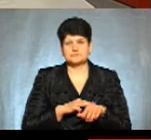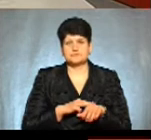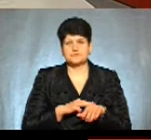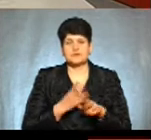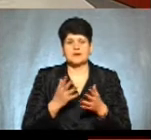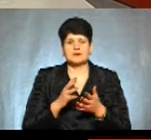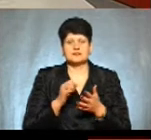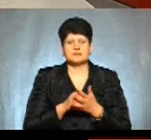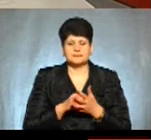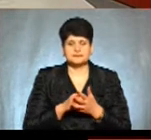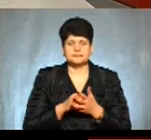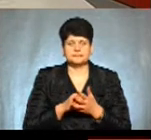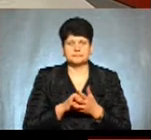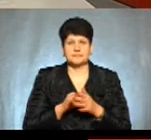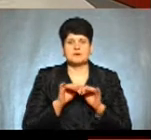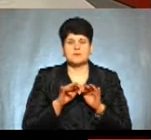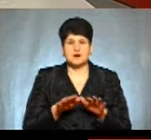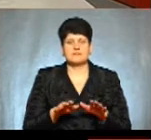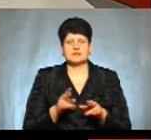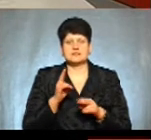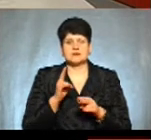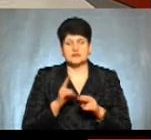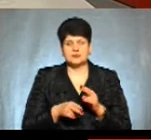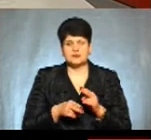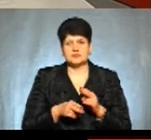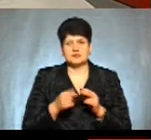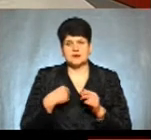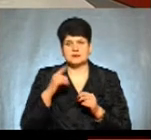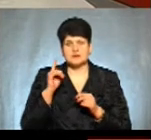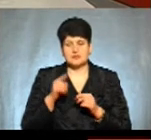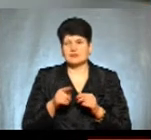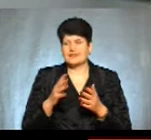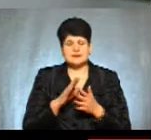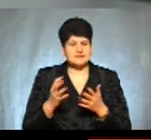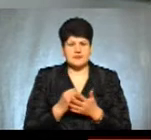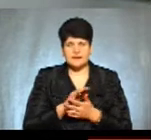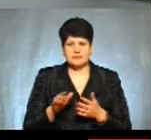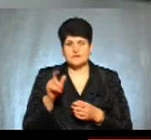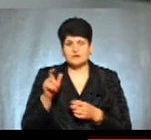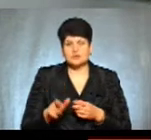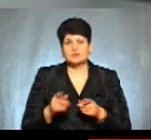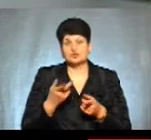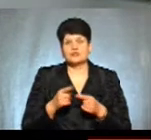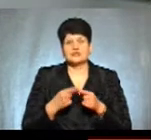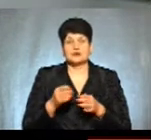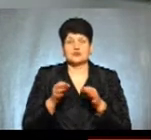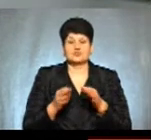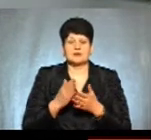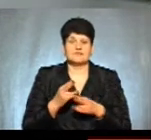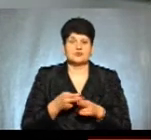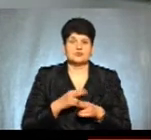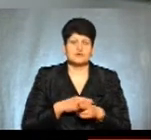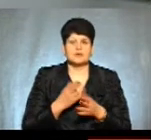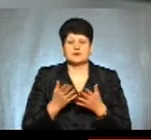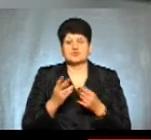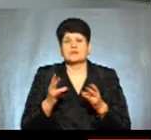які займаються, коли якщо справа завершується і є знайдена людина, то, звичайно, також через суд іде відшкодування. Якщо